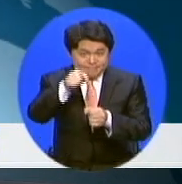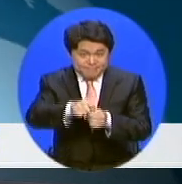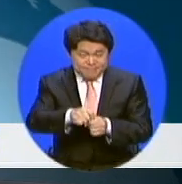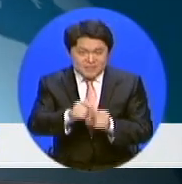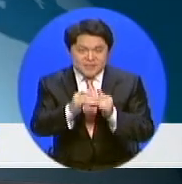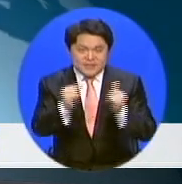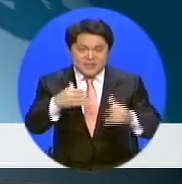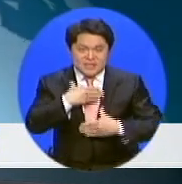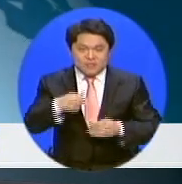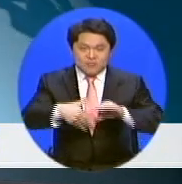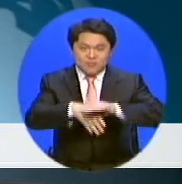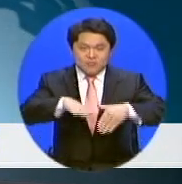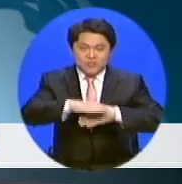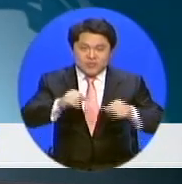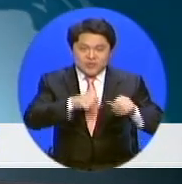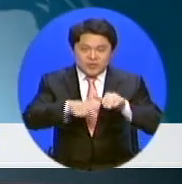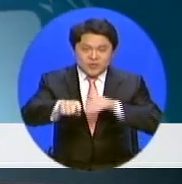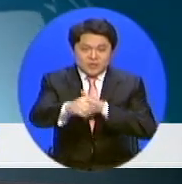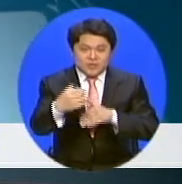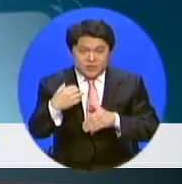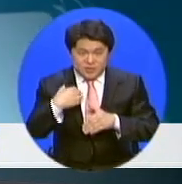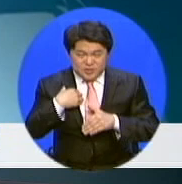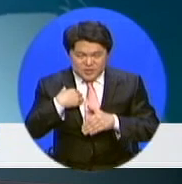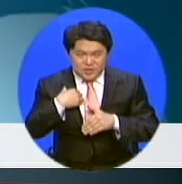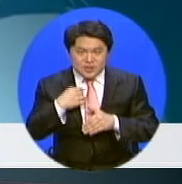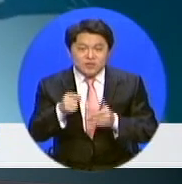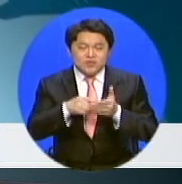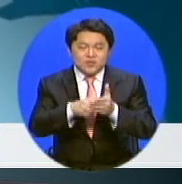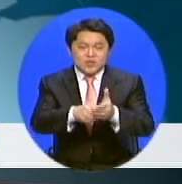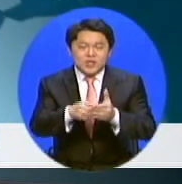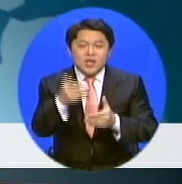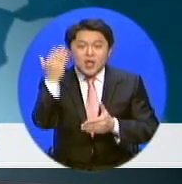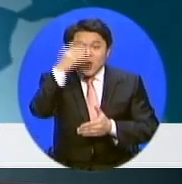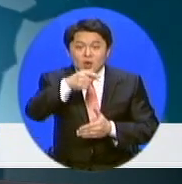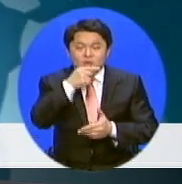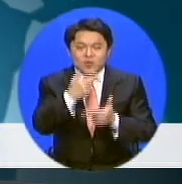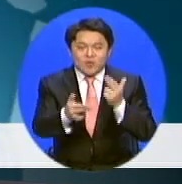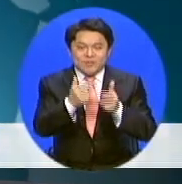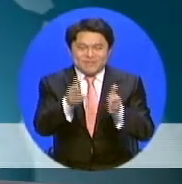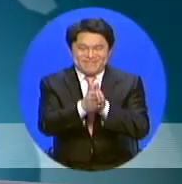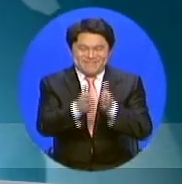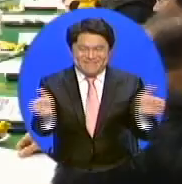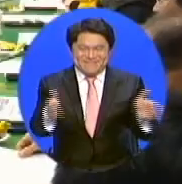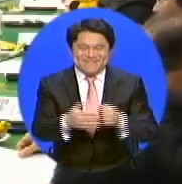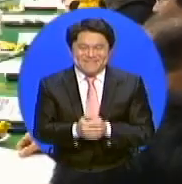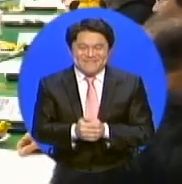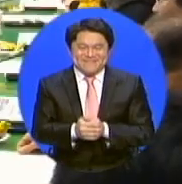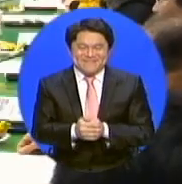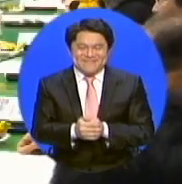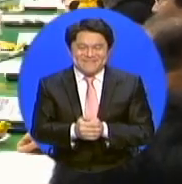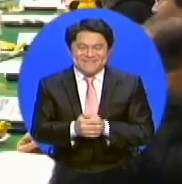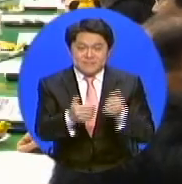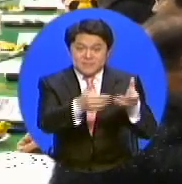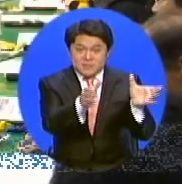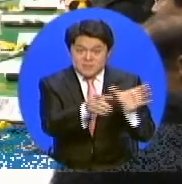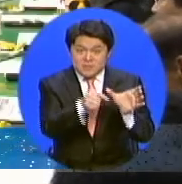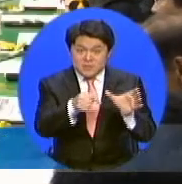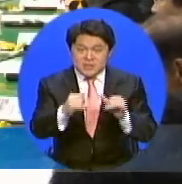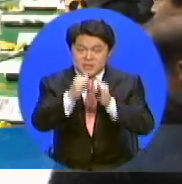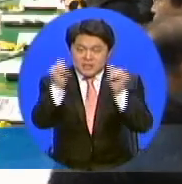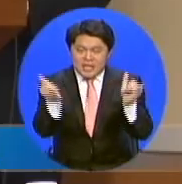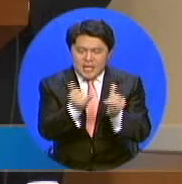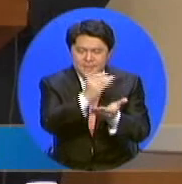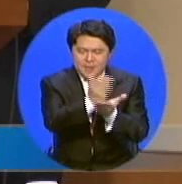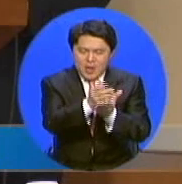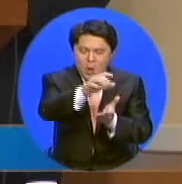범시민 안전문화운동을 이끌 안전문화운동 추진 여수시협의회가 출범했습니다. 이 단체는 사회 전반에